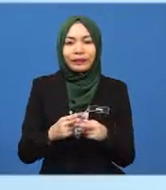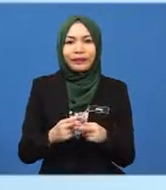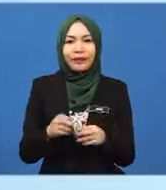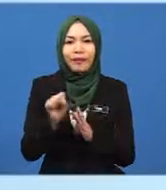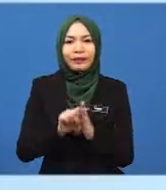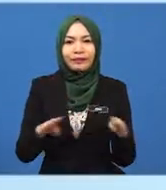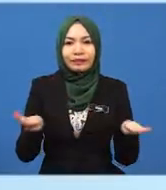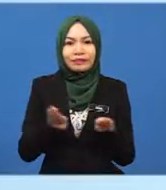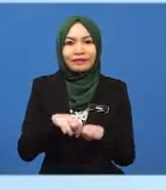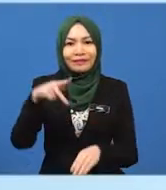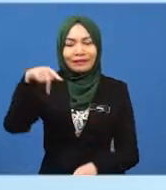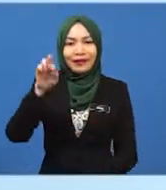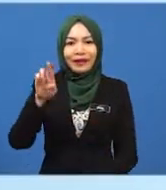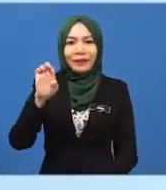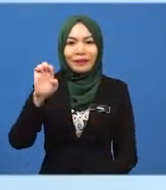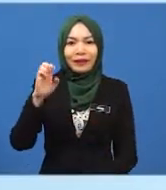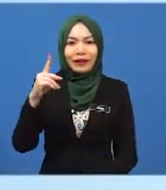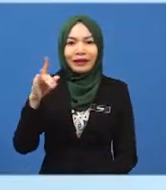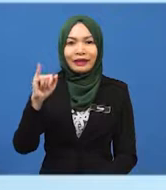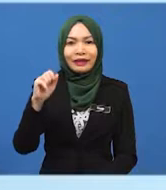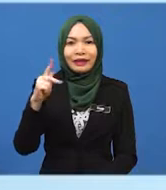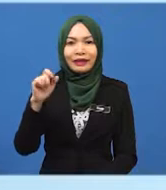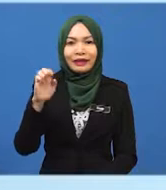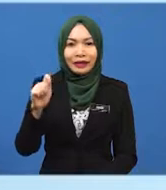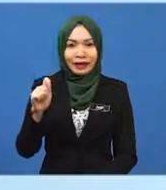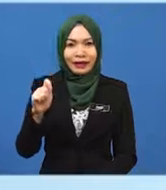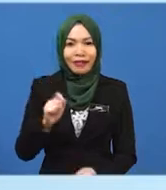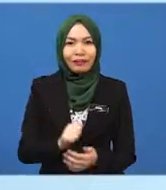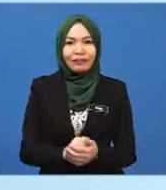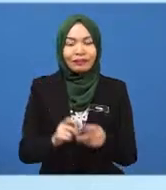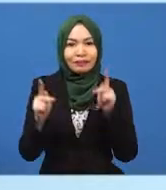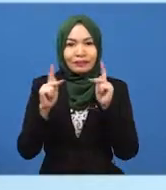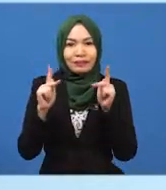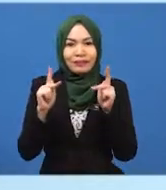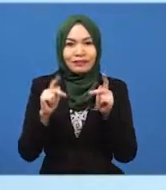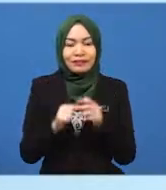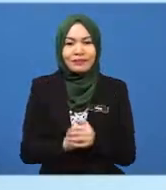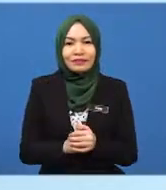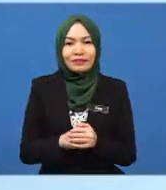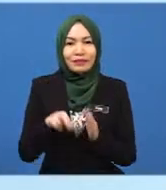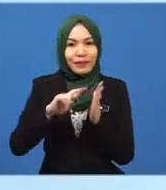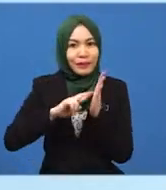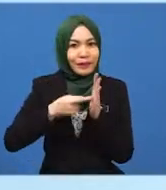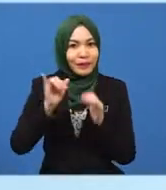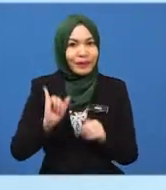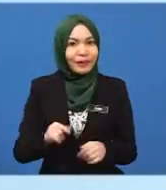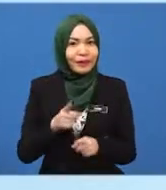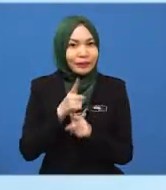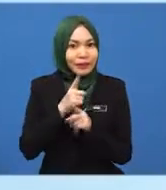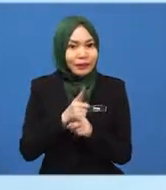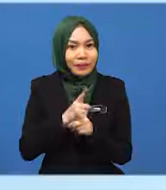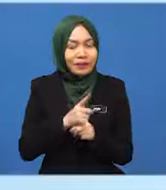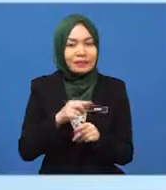predikat. Oleh itu, ialah kata pemberi yang tepat digunakan